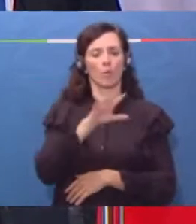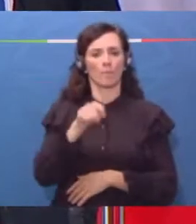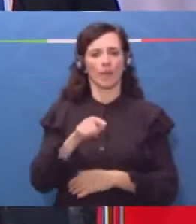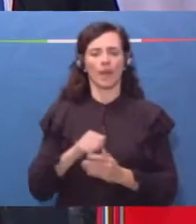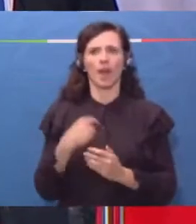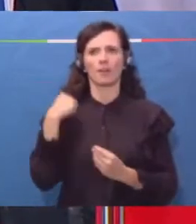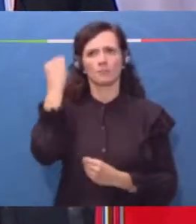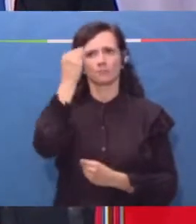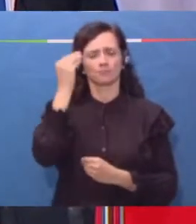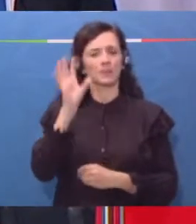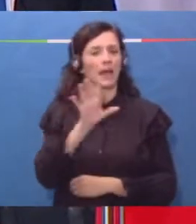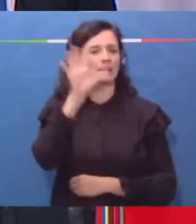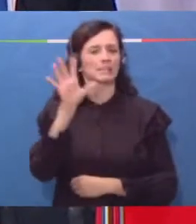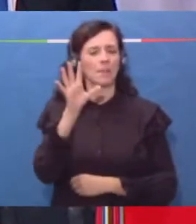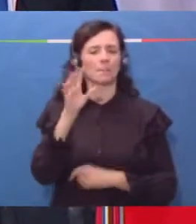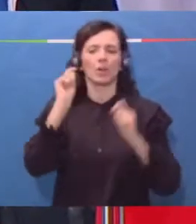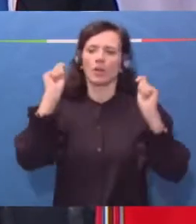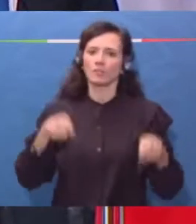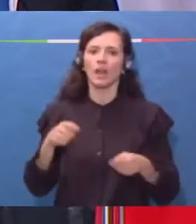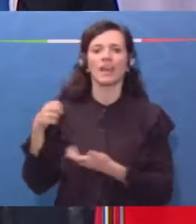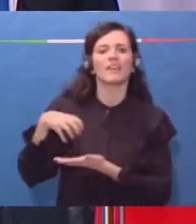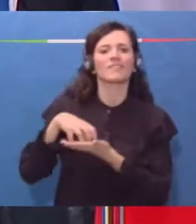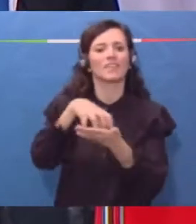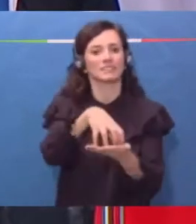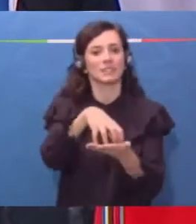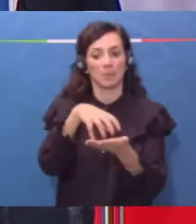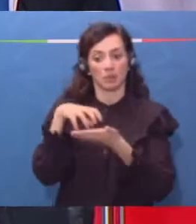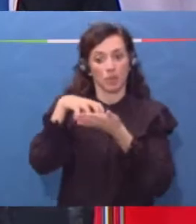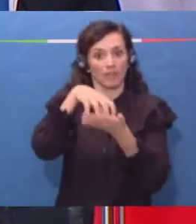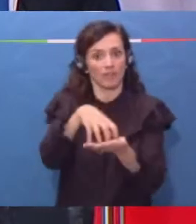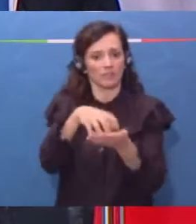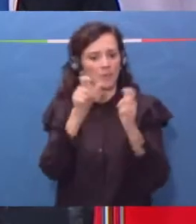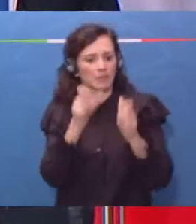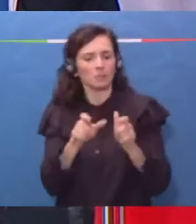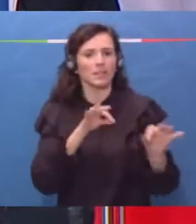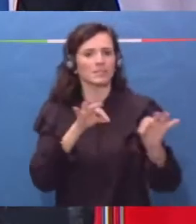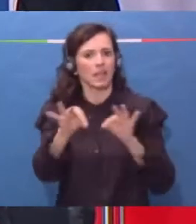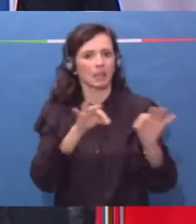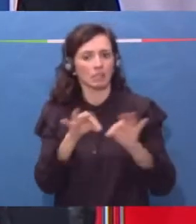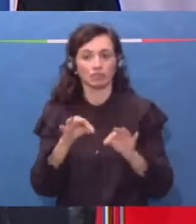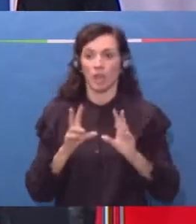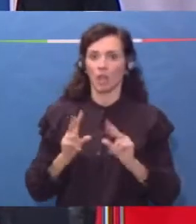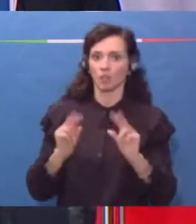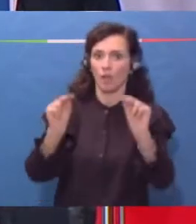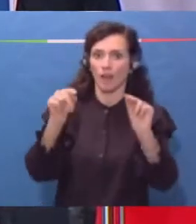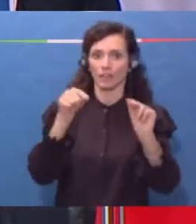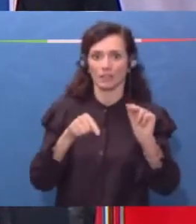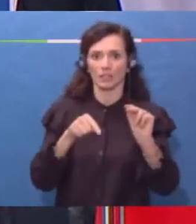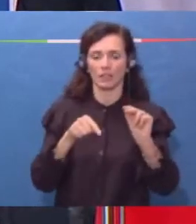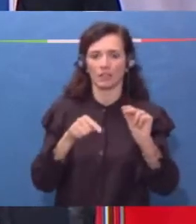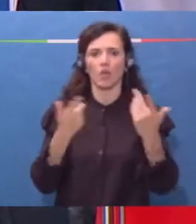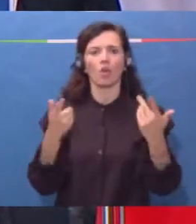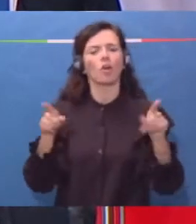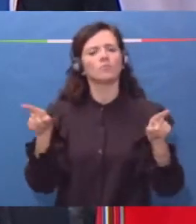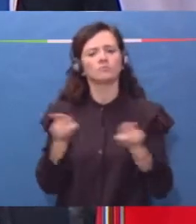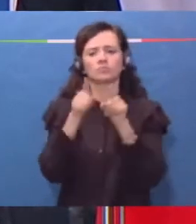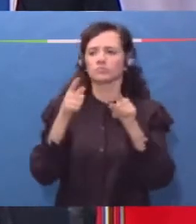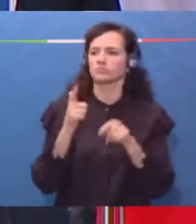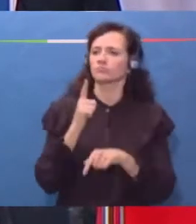Penso al rilancio degli investimenti, soprattutto in ambiti strategici e innovativi, come i